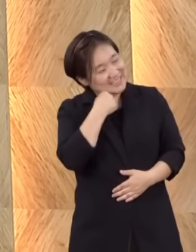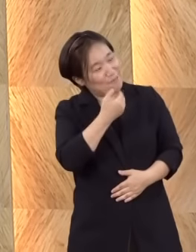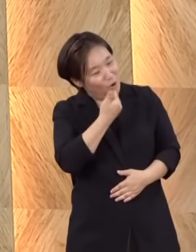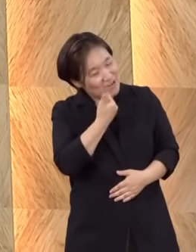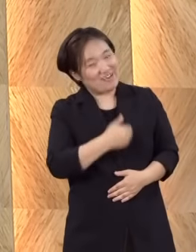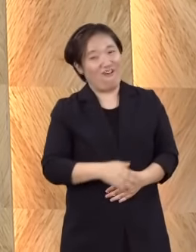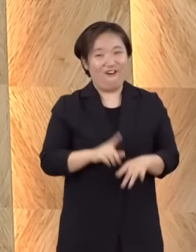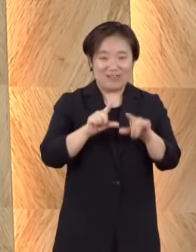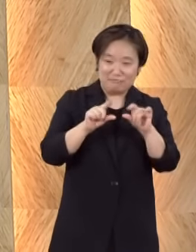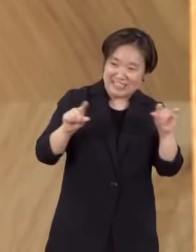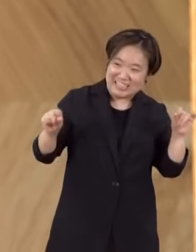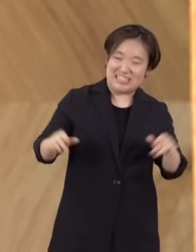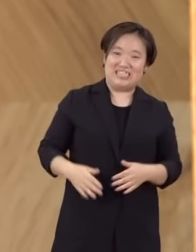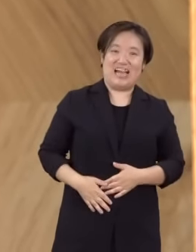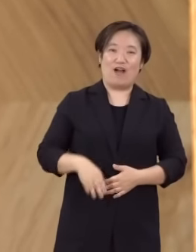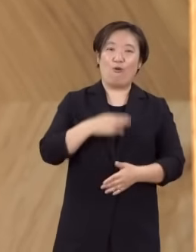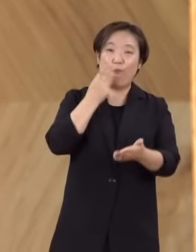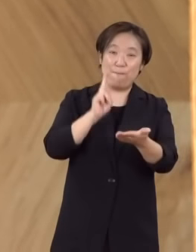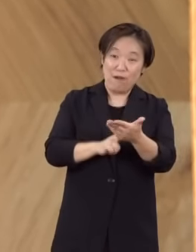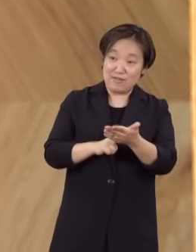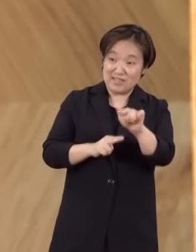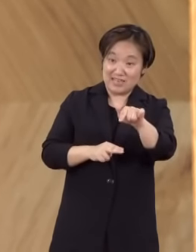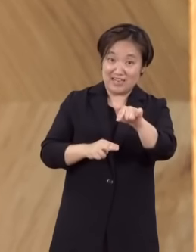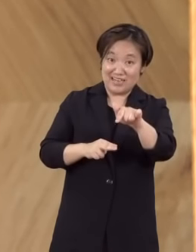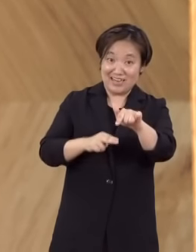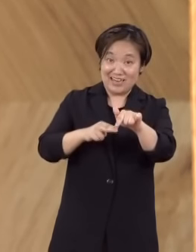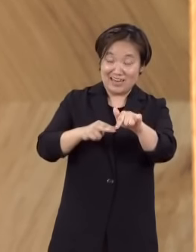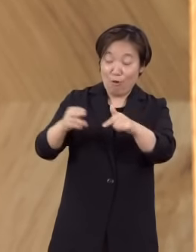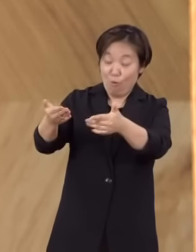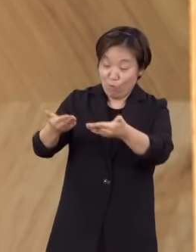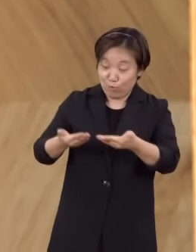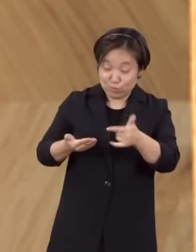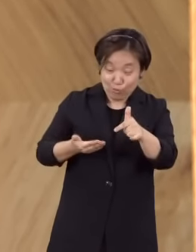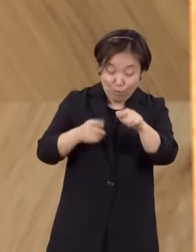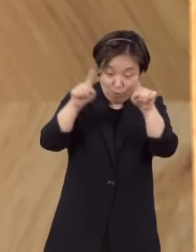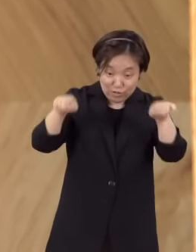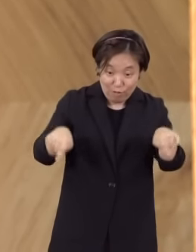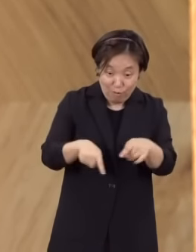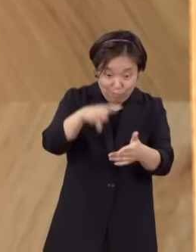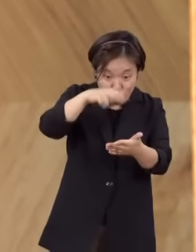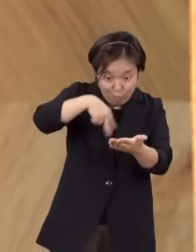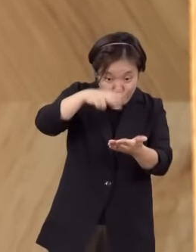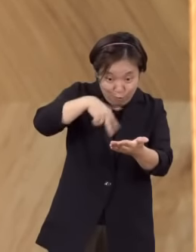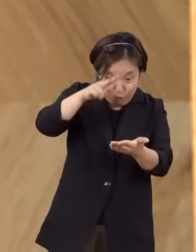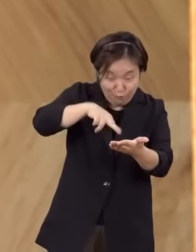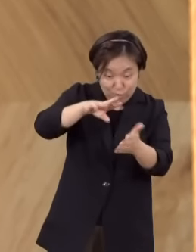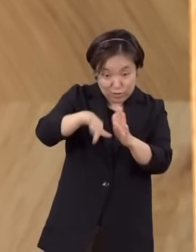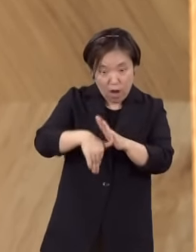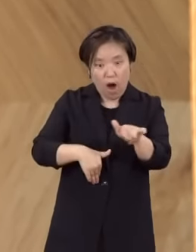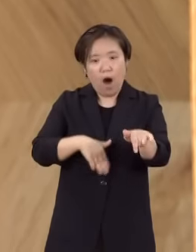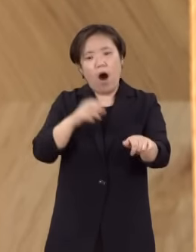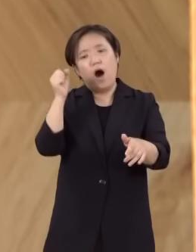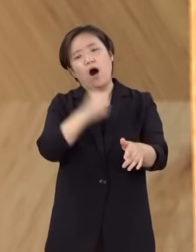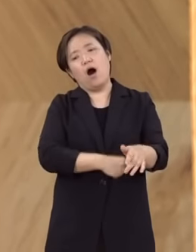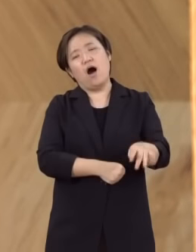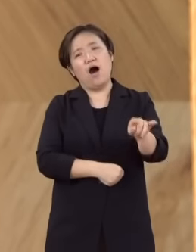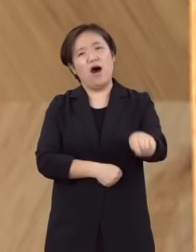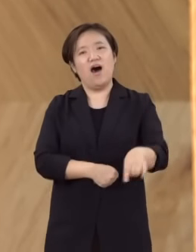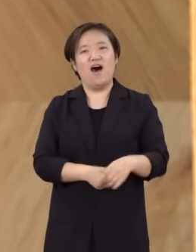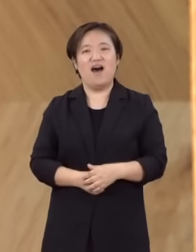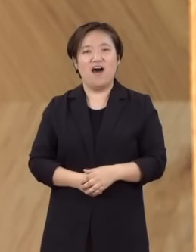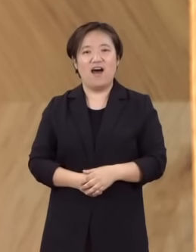가지고 주셨는데 편지 보고 나서 아유 그 150회 주인공 저승가는 버스에서 탈출하신